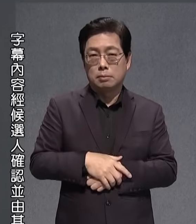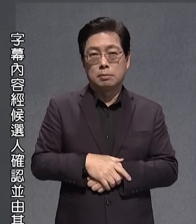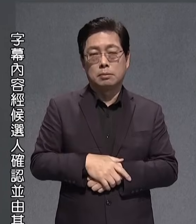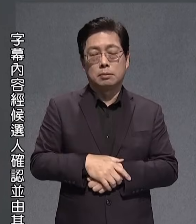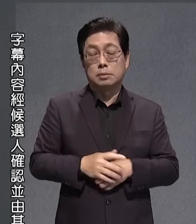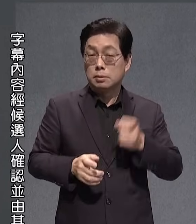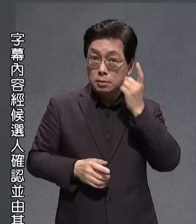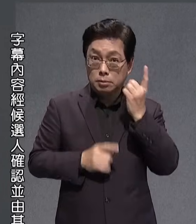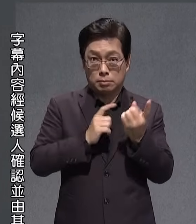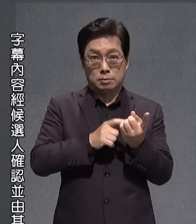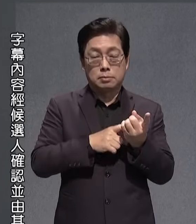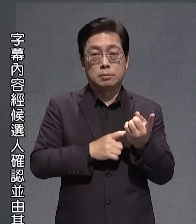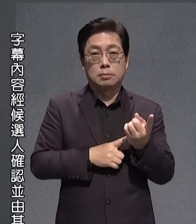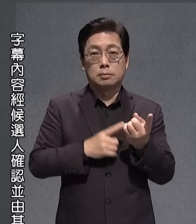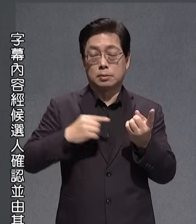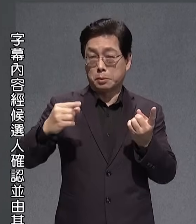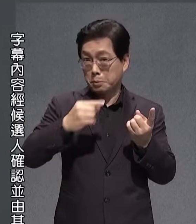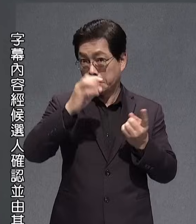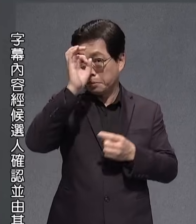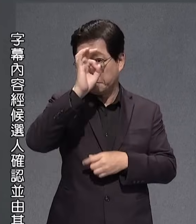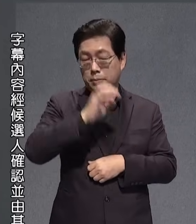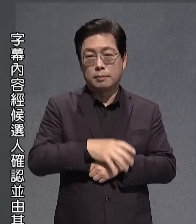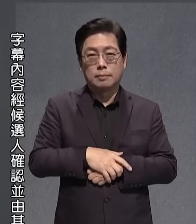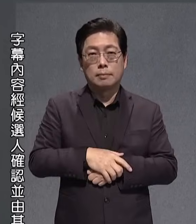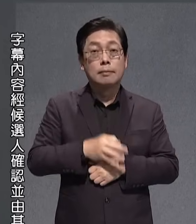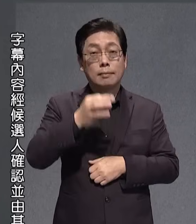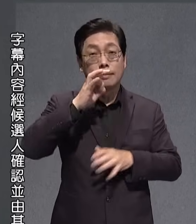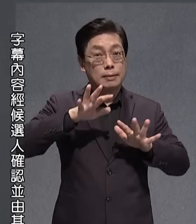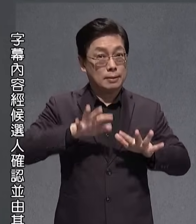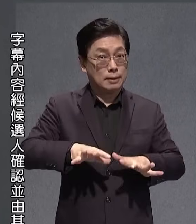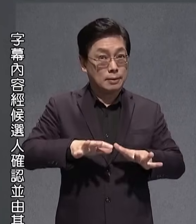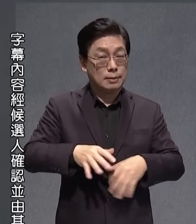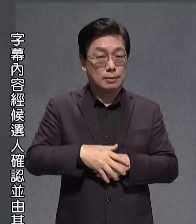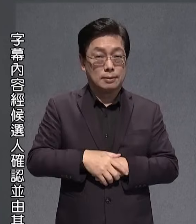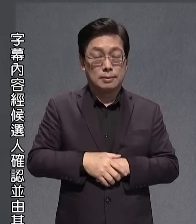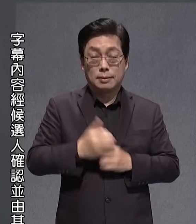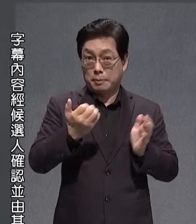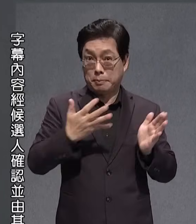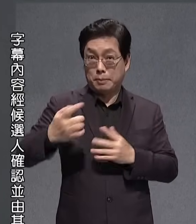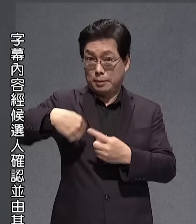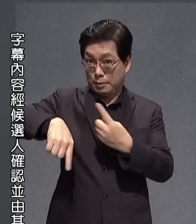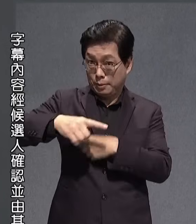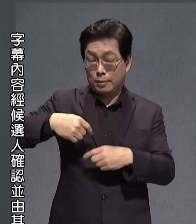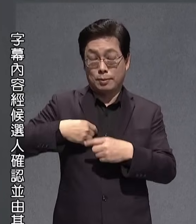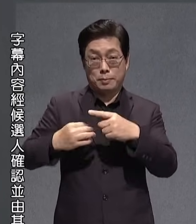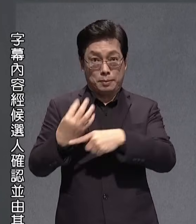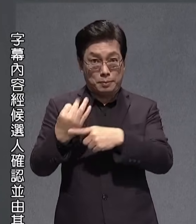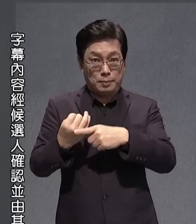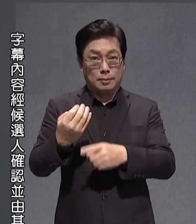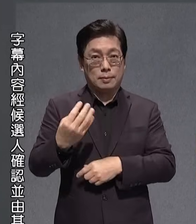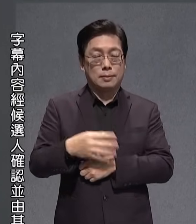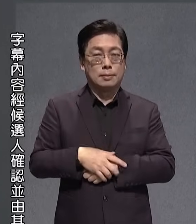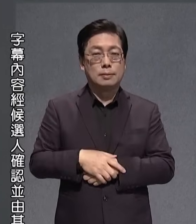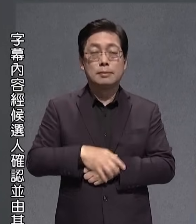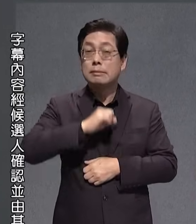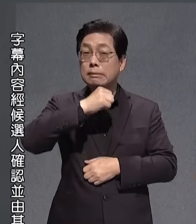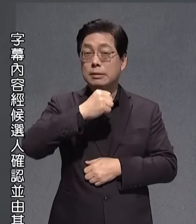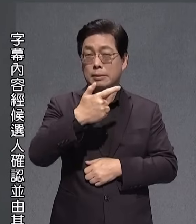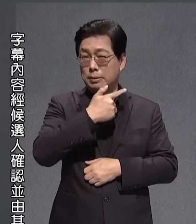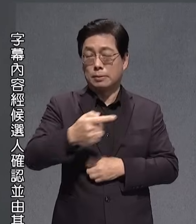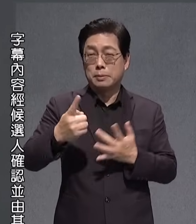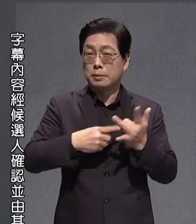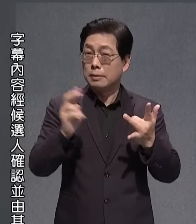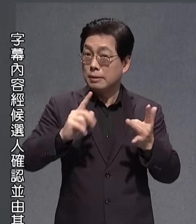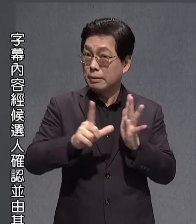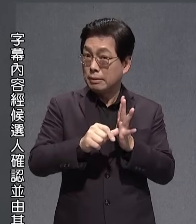把手机拿出来 ，Google 一下，看看当下的备转容量率到底是多少。 台湾最缺